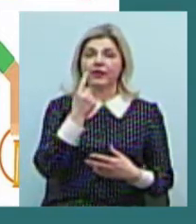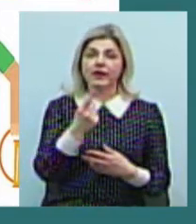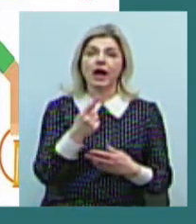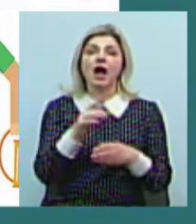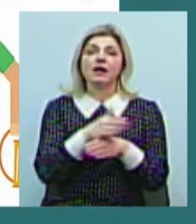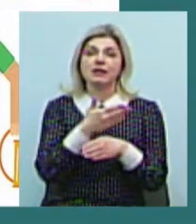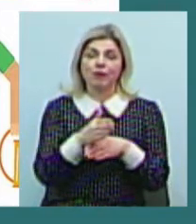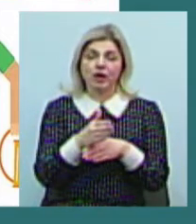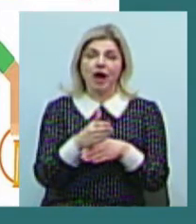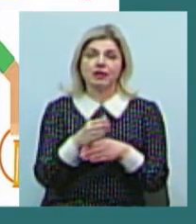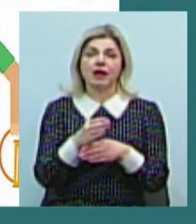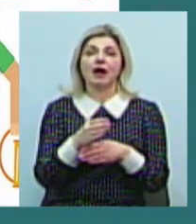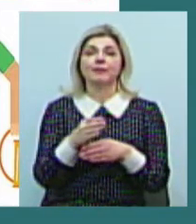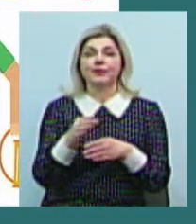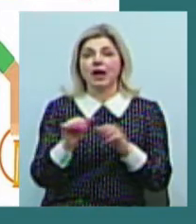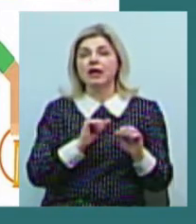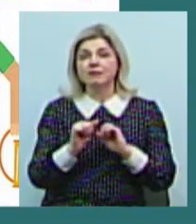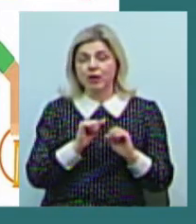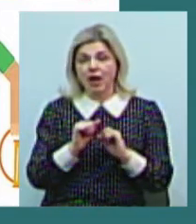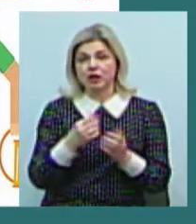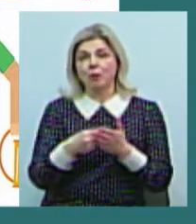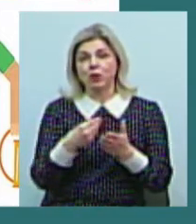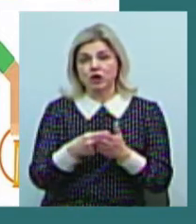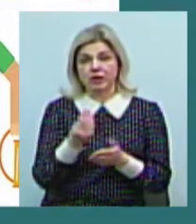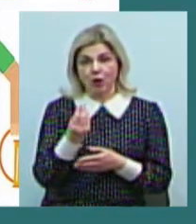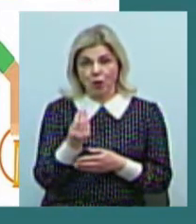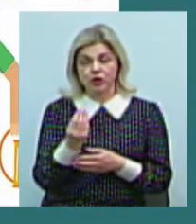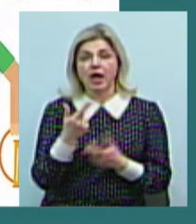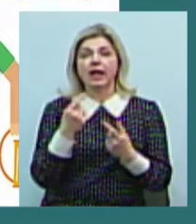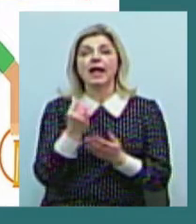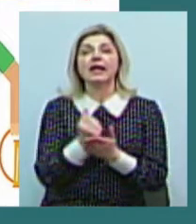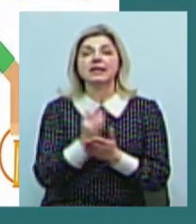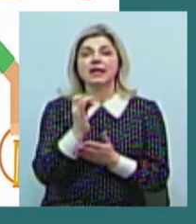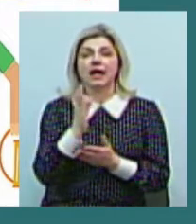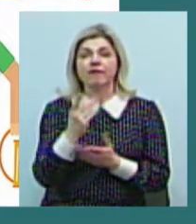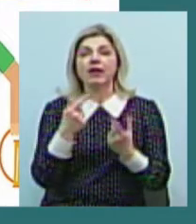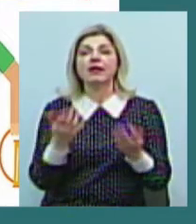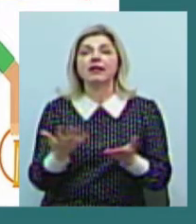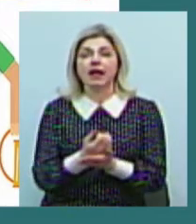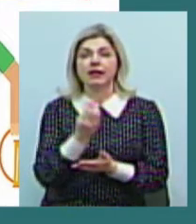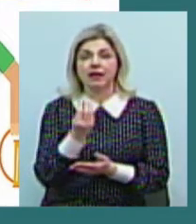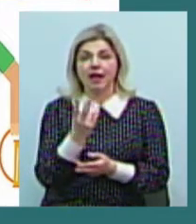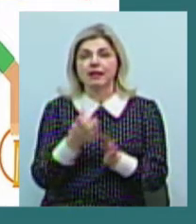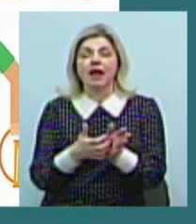бюджетных коштов, и это тот самый резерв, чтобы где найти деньги на недостающие